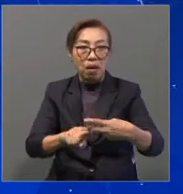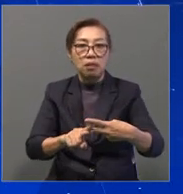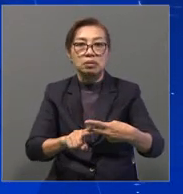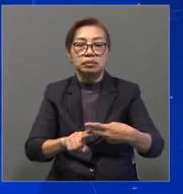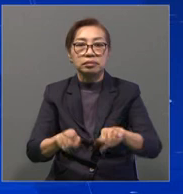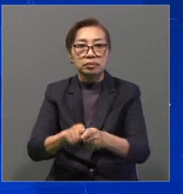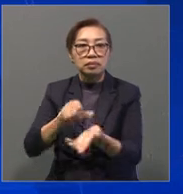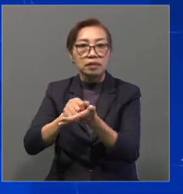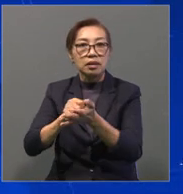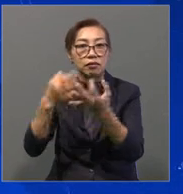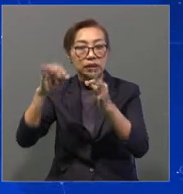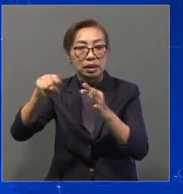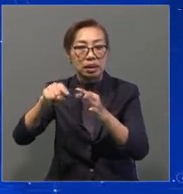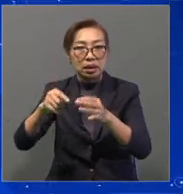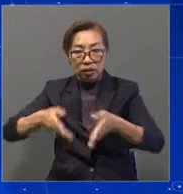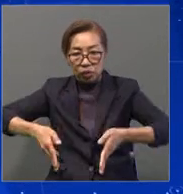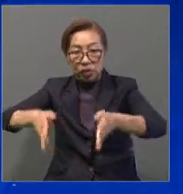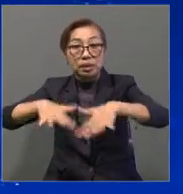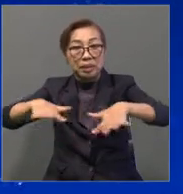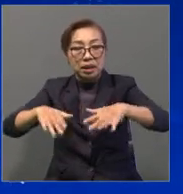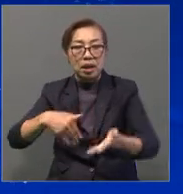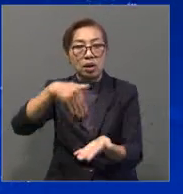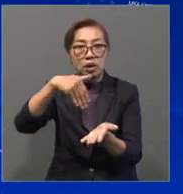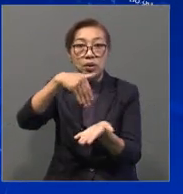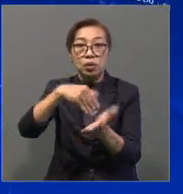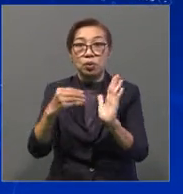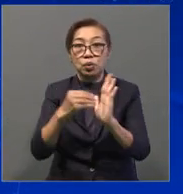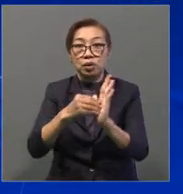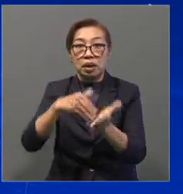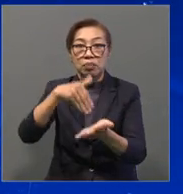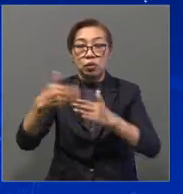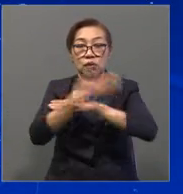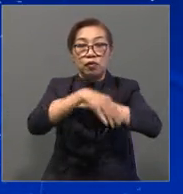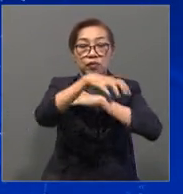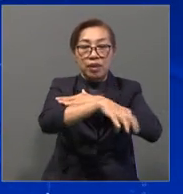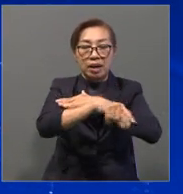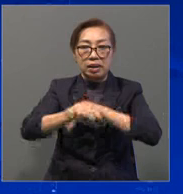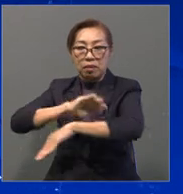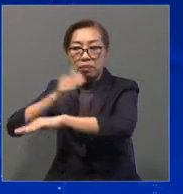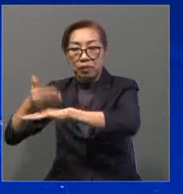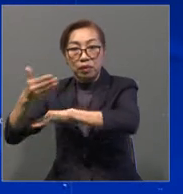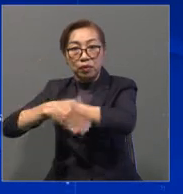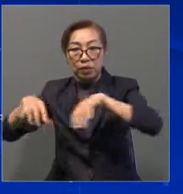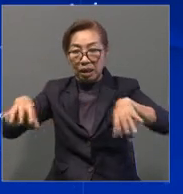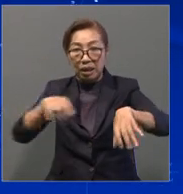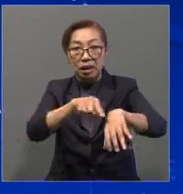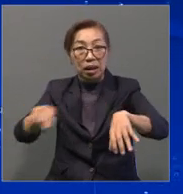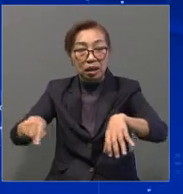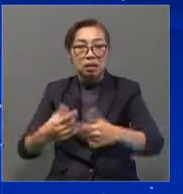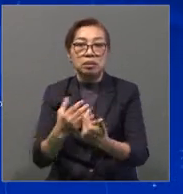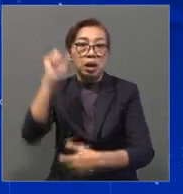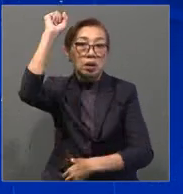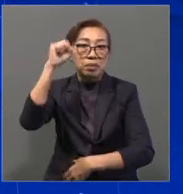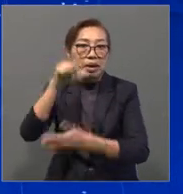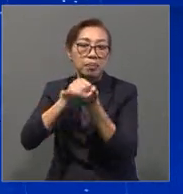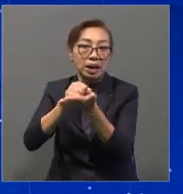กิจให้บริการฟรีนะครับเส้นทางปกติก็คือสถานีกลางกรุงเทพอภิวัฒน์ถึงสถานีรถไฟกรุงเทพฯหัวลำโพงเพื่ออำนวยความสะดวกให้